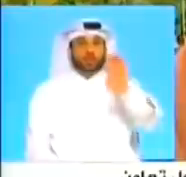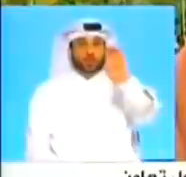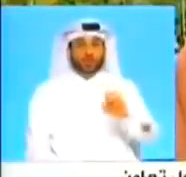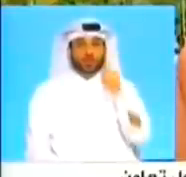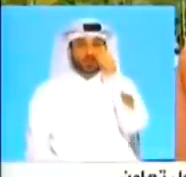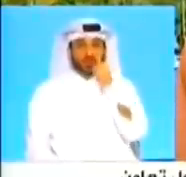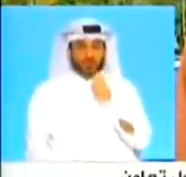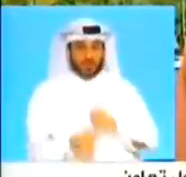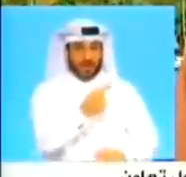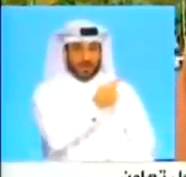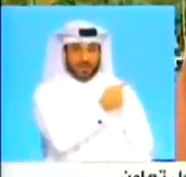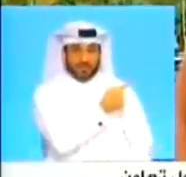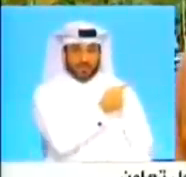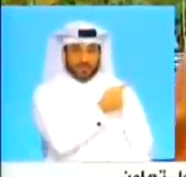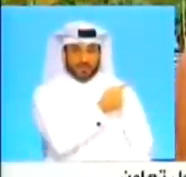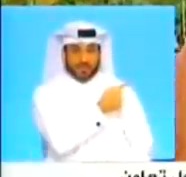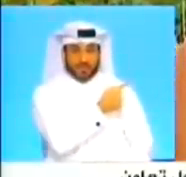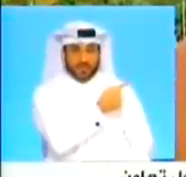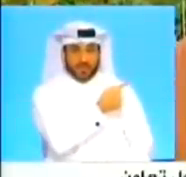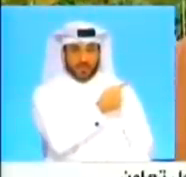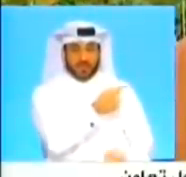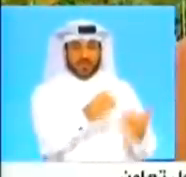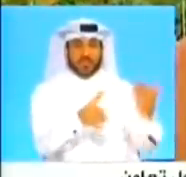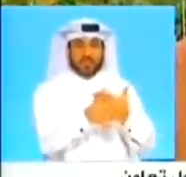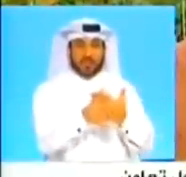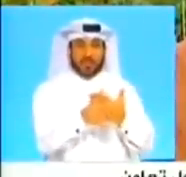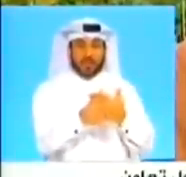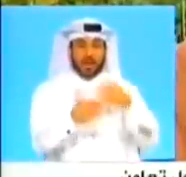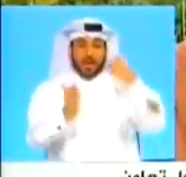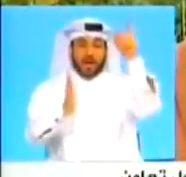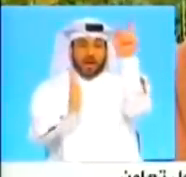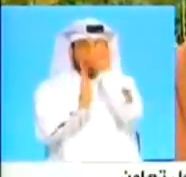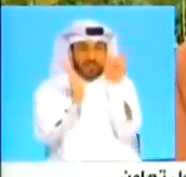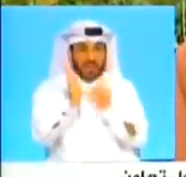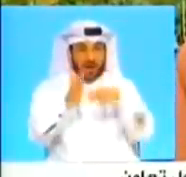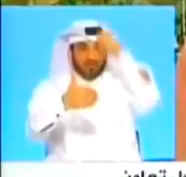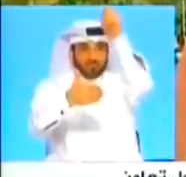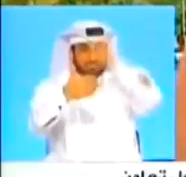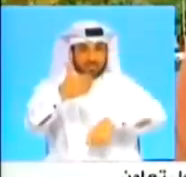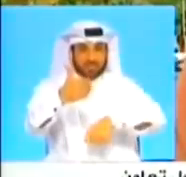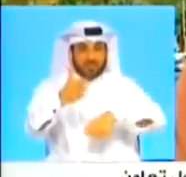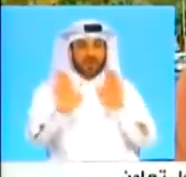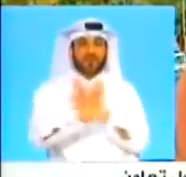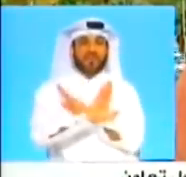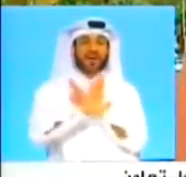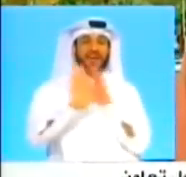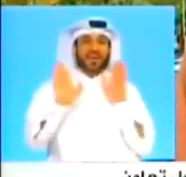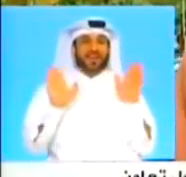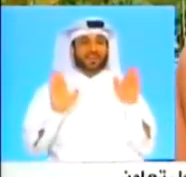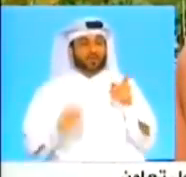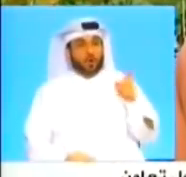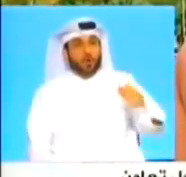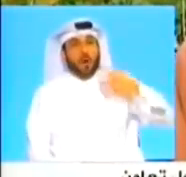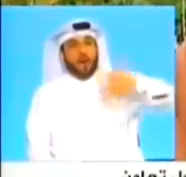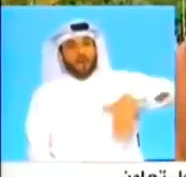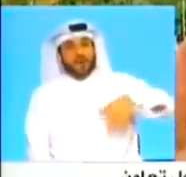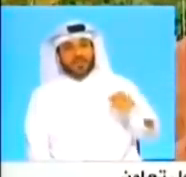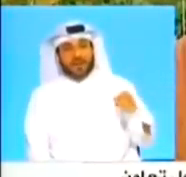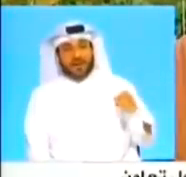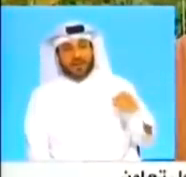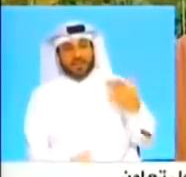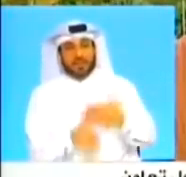السودان والذين يقفون من خلف أبيي من خلال هذا البروتوكول قد فقدوا أوراق ضغط أساسية هي الربط